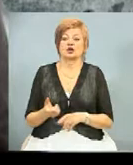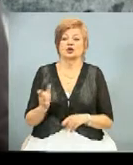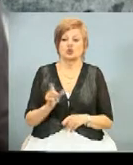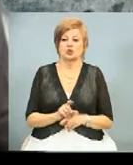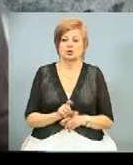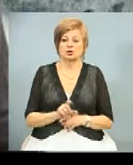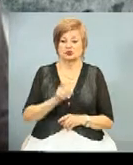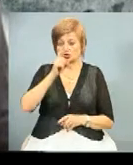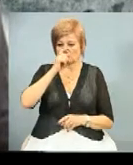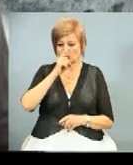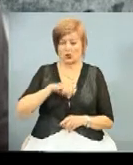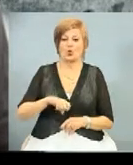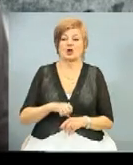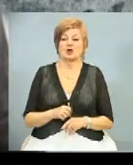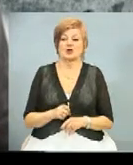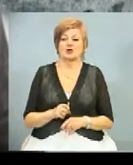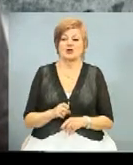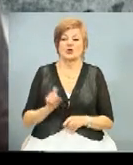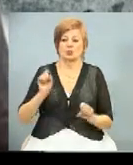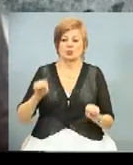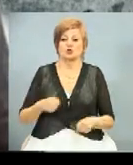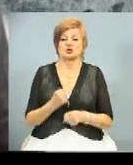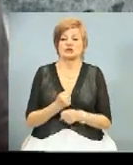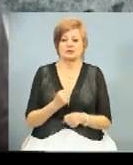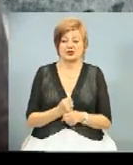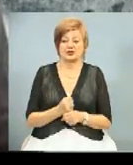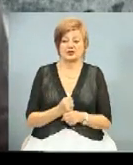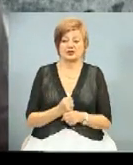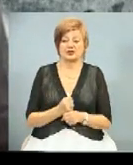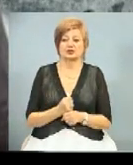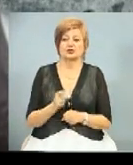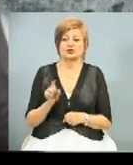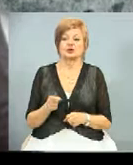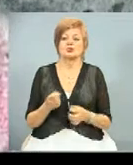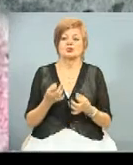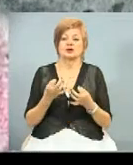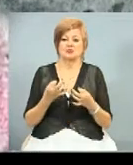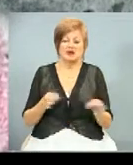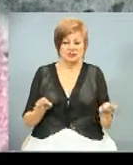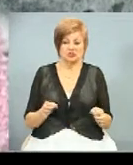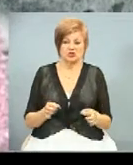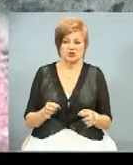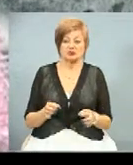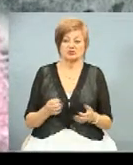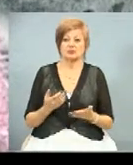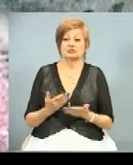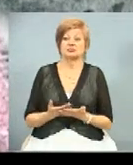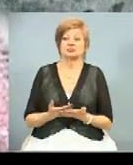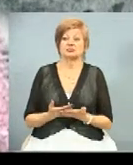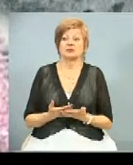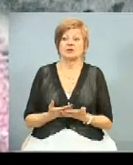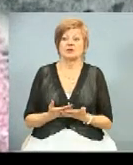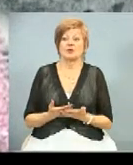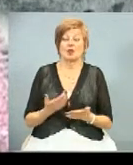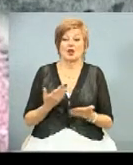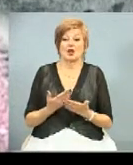очень плохо. Бог создает его, а он разрушает жизнь. Например, вот